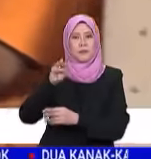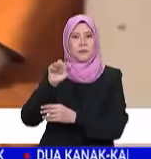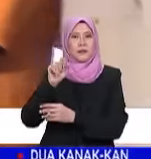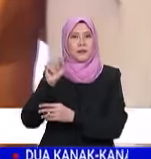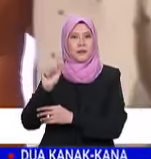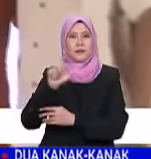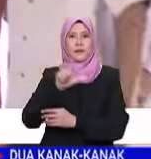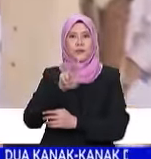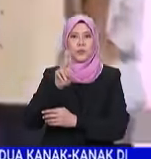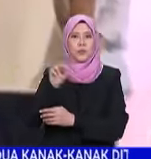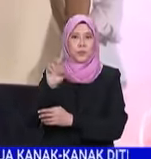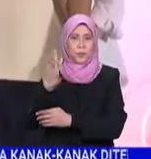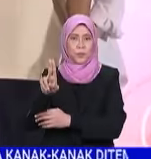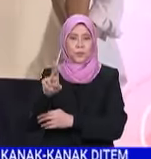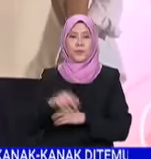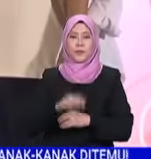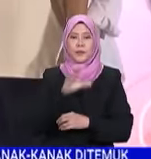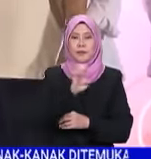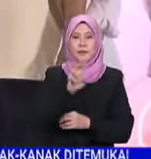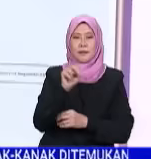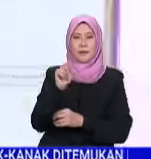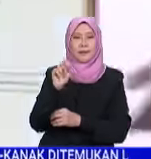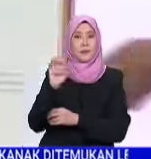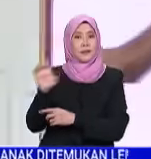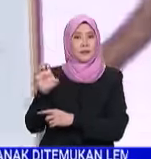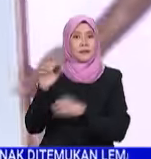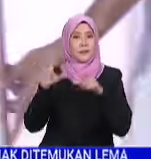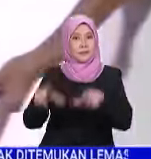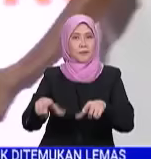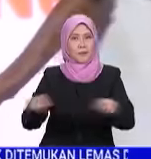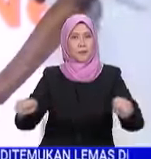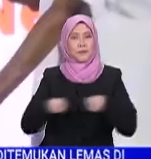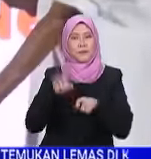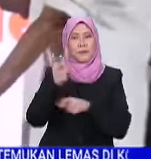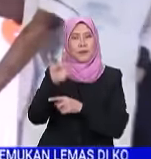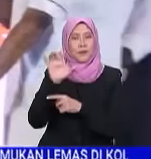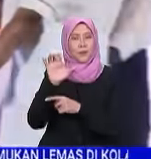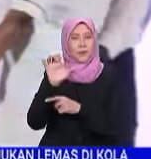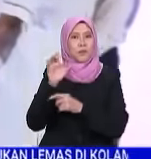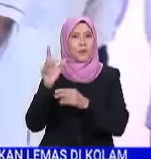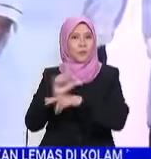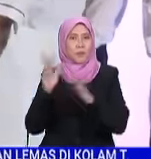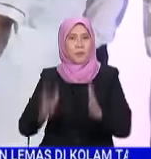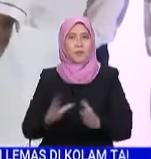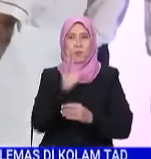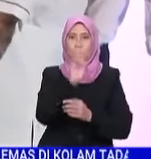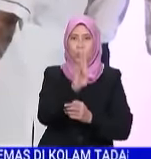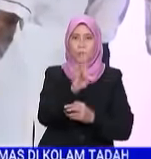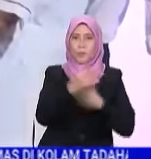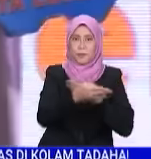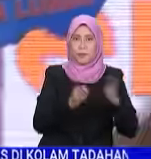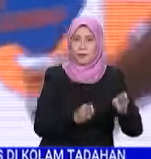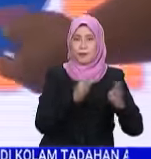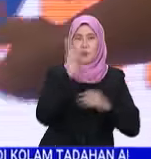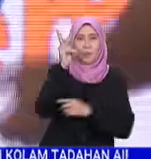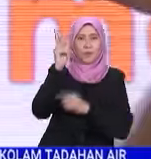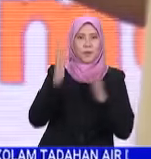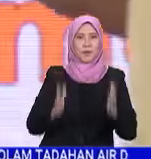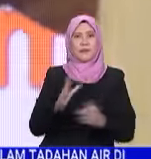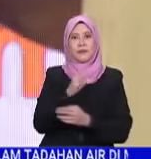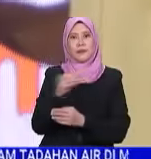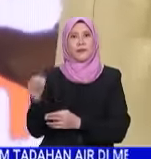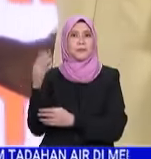sematan sentek lunduk menempatkan 800 pelatih tujuh bilik kuliah serta memiliki 14